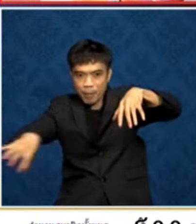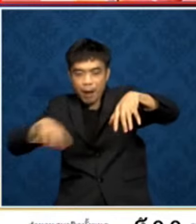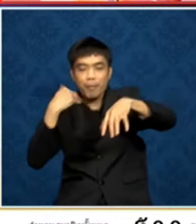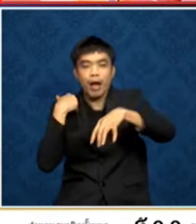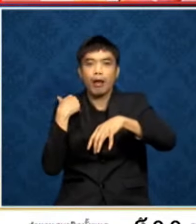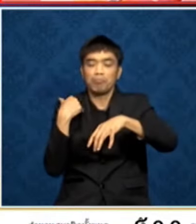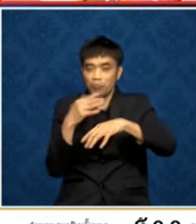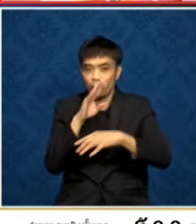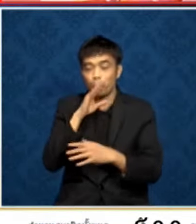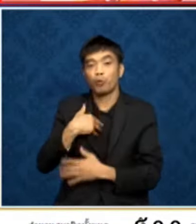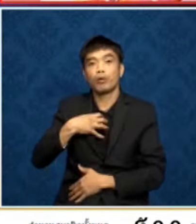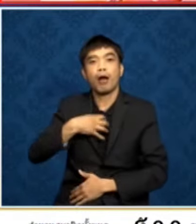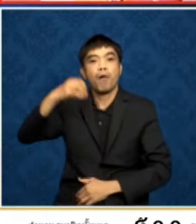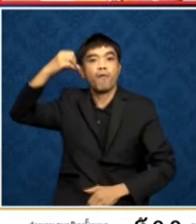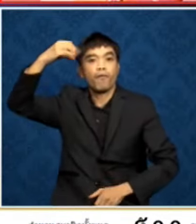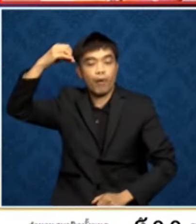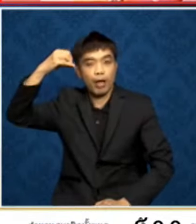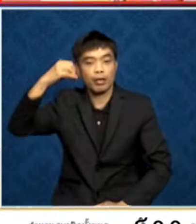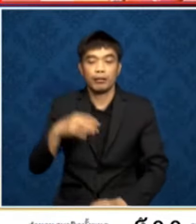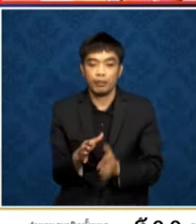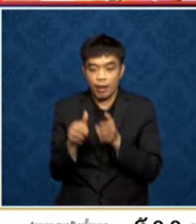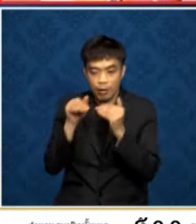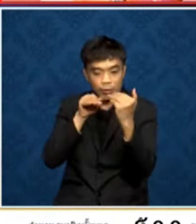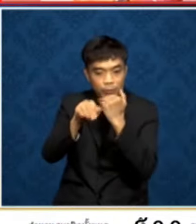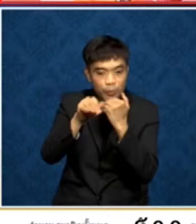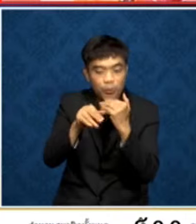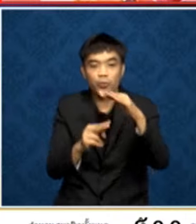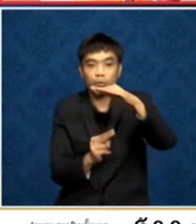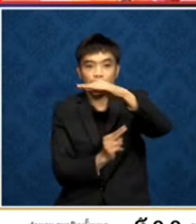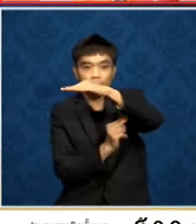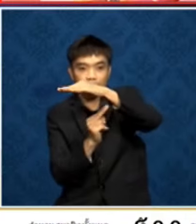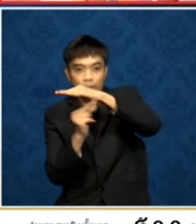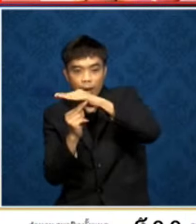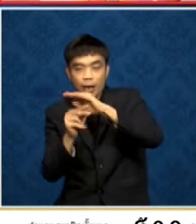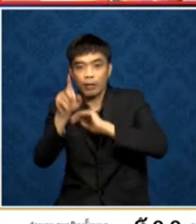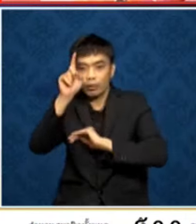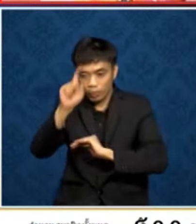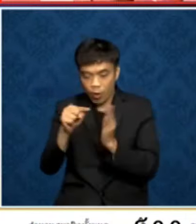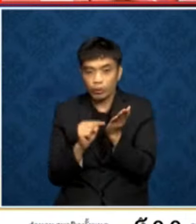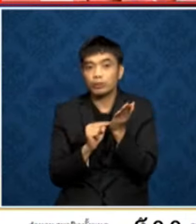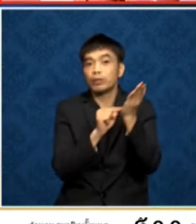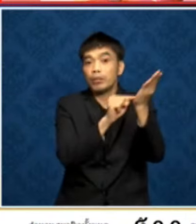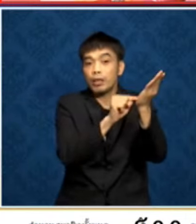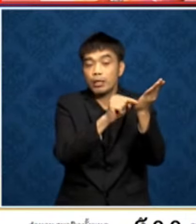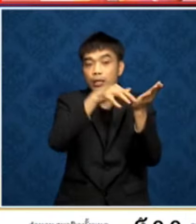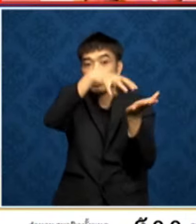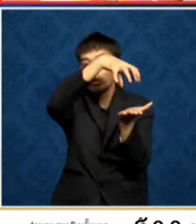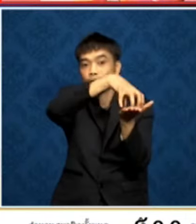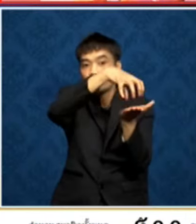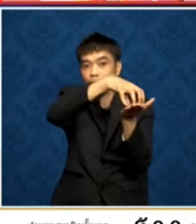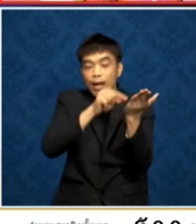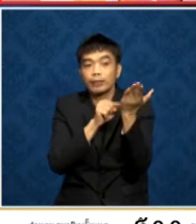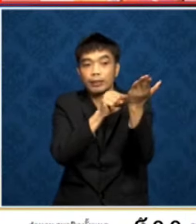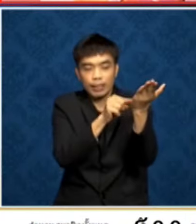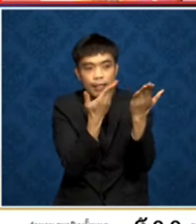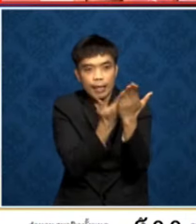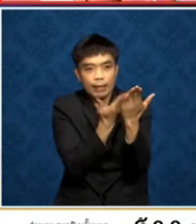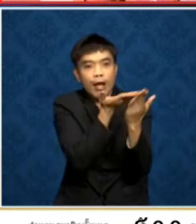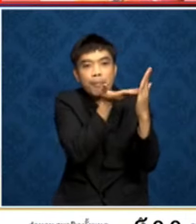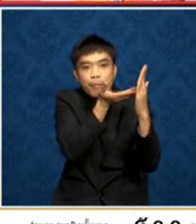ฟ้าต้องการปรับปาถนนหรือสะพานแต่ก็ต้องเสนอผ่านหน่วยงานส่วนกลางค่ะเพื่อพิจารณาการจัดสรรงบ